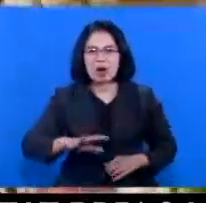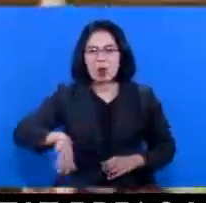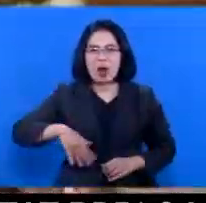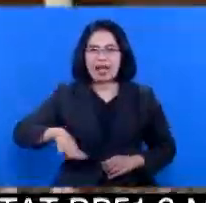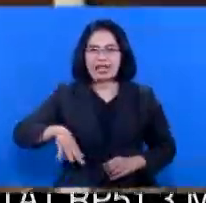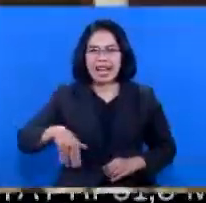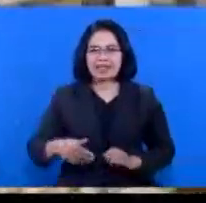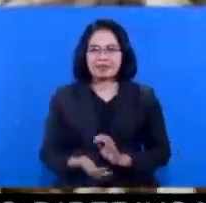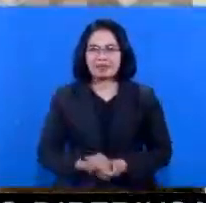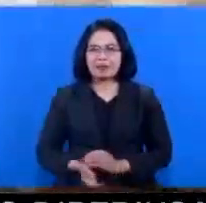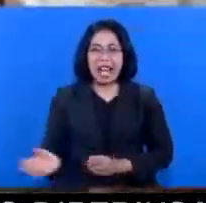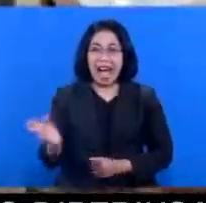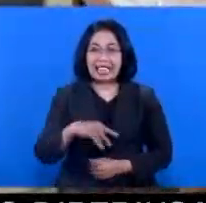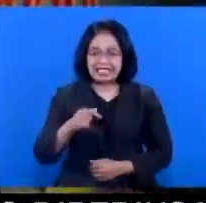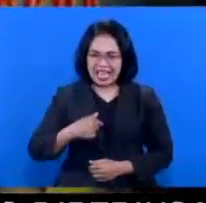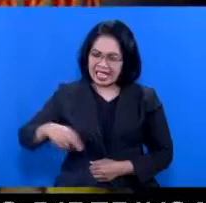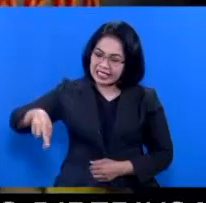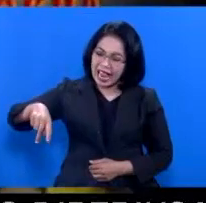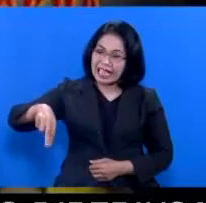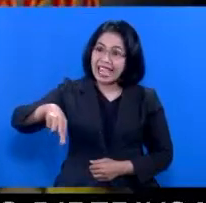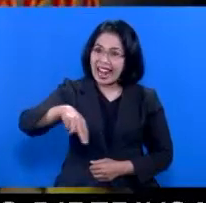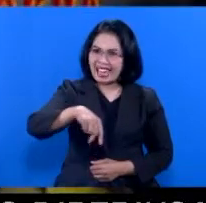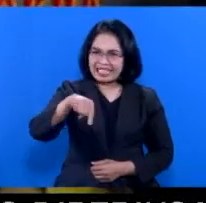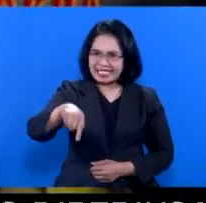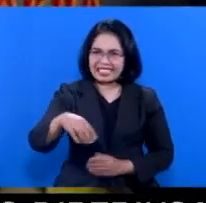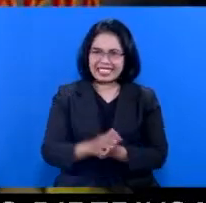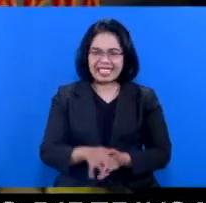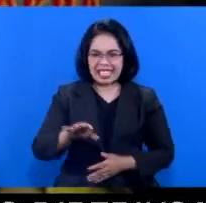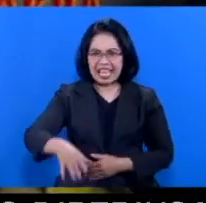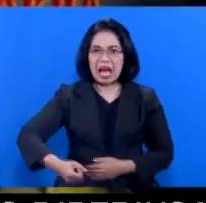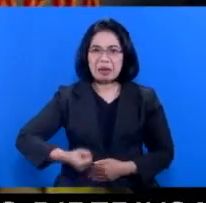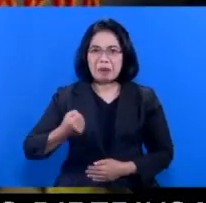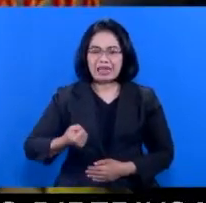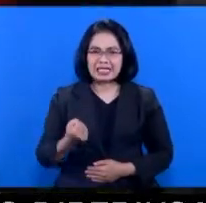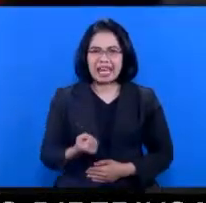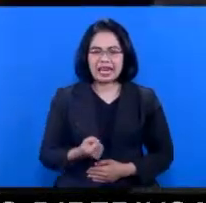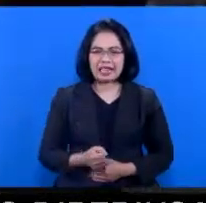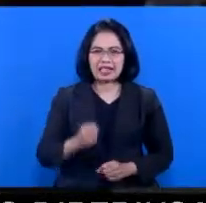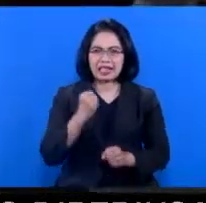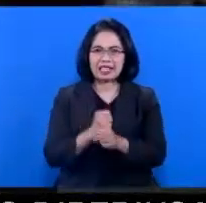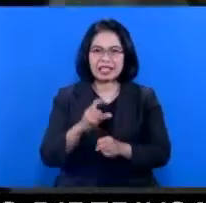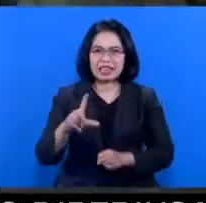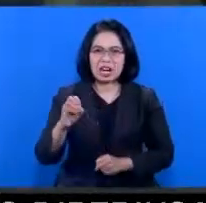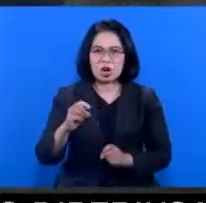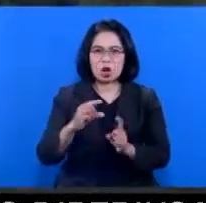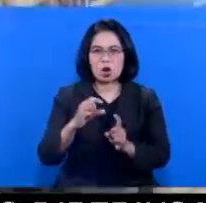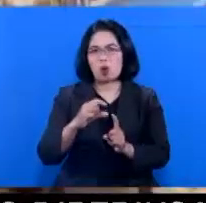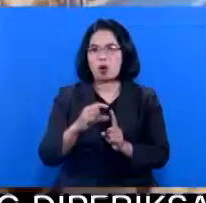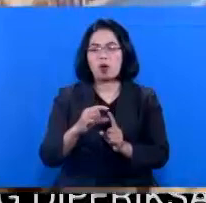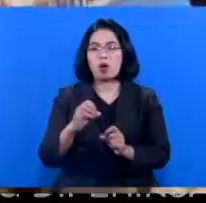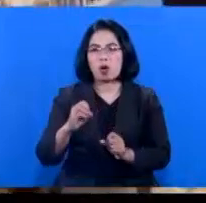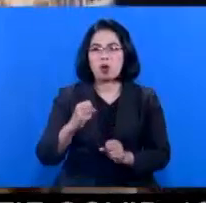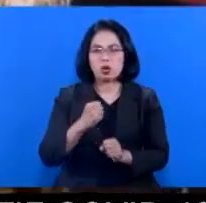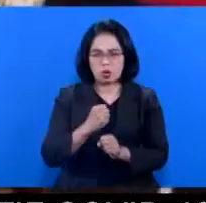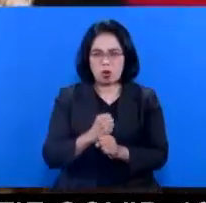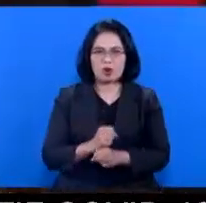Kali ini saya jalan-jalan ke kawasan Pecinan, tepatnya di Pasar Petak 9, Glodok, Jakarta Barat. Menyusuri Gang